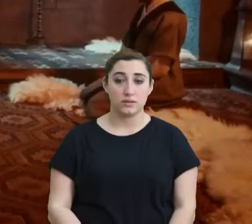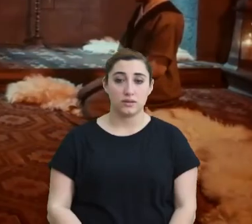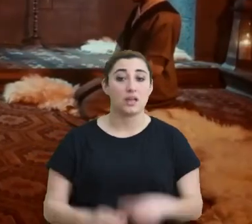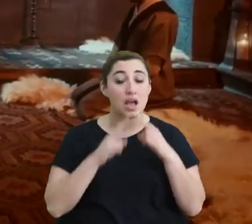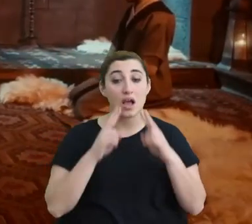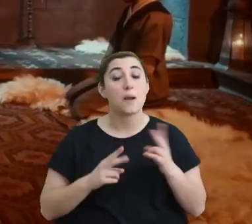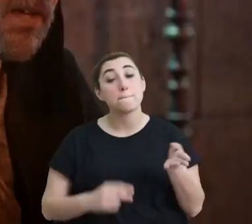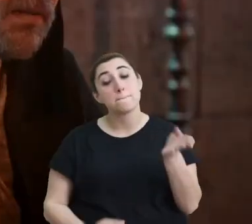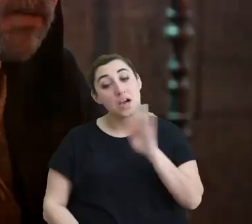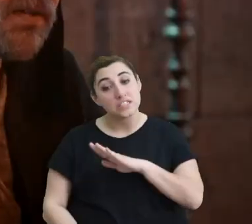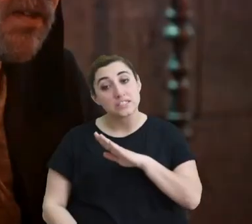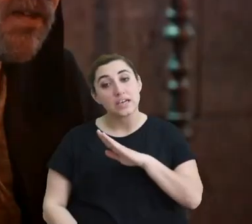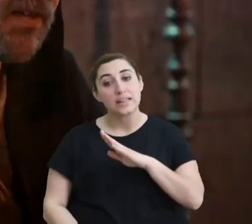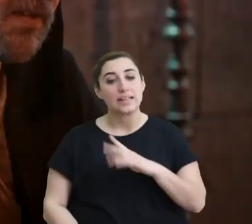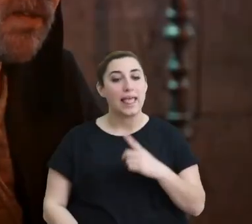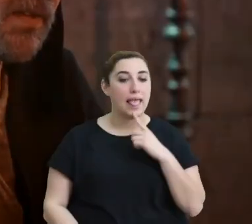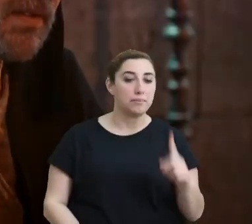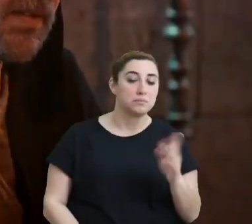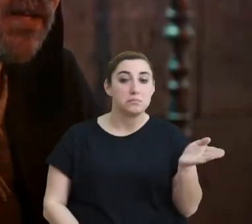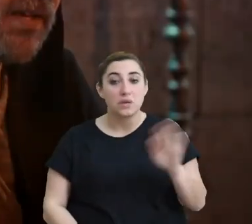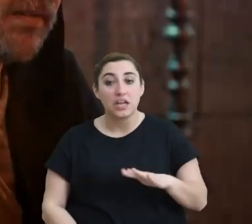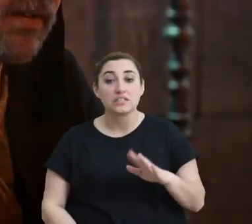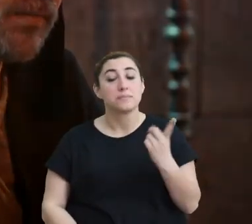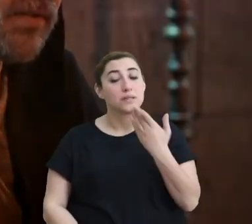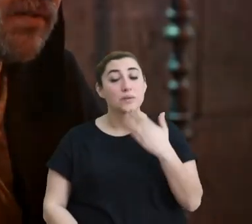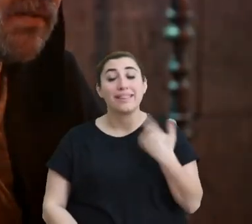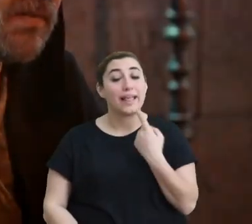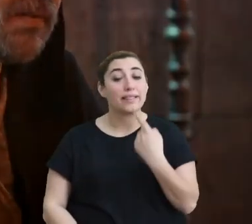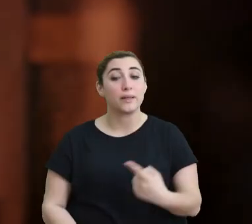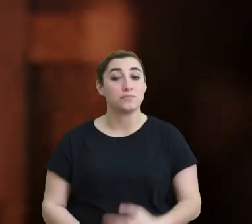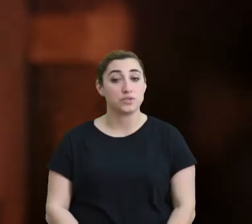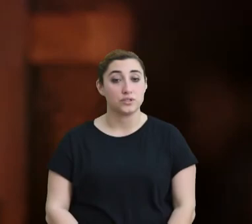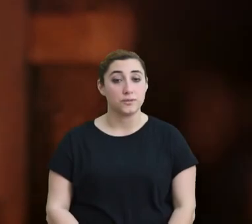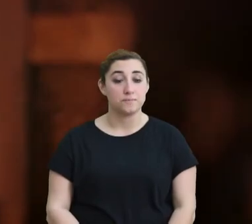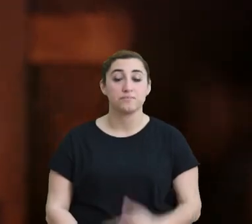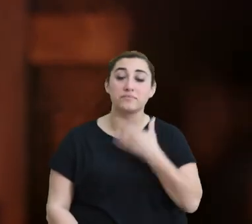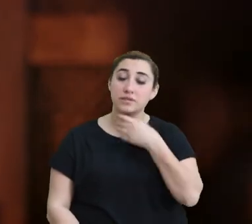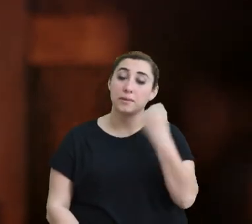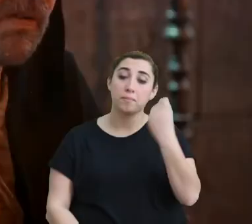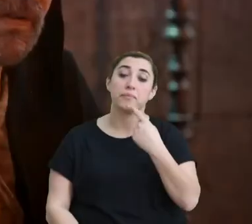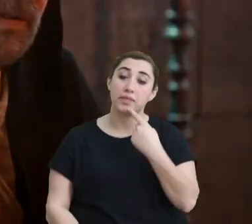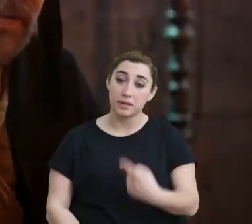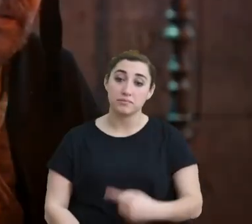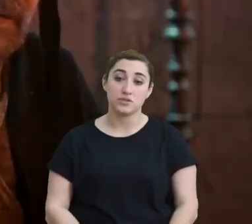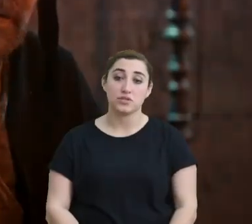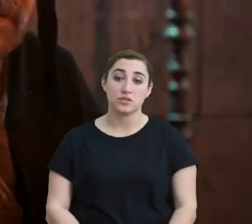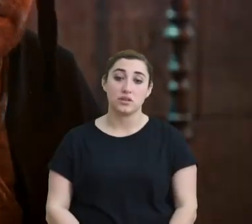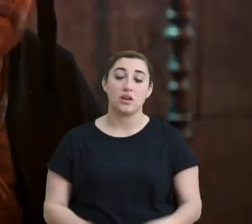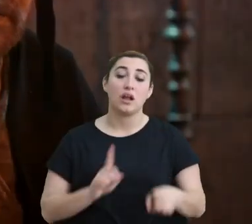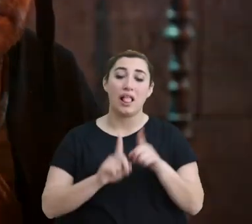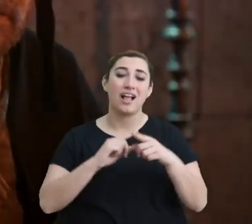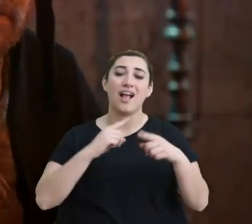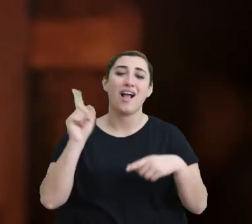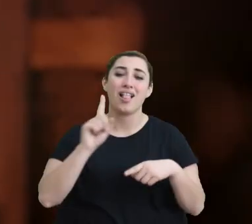Hüküm başkadır, karar başka. Dehele ne vermiş? İdam demiştir, kırmıştır